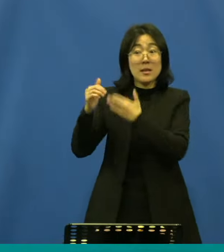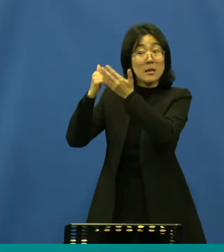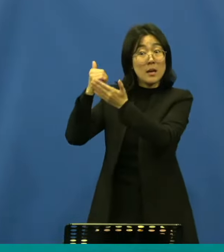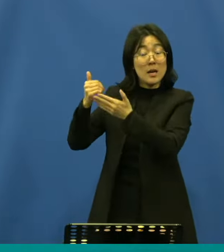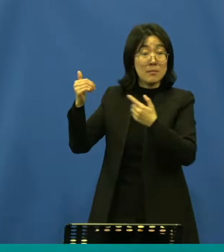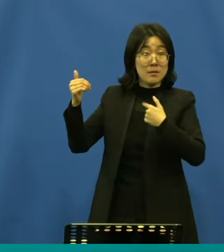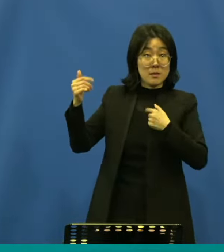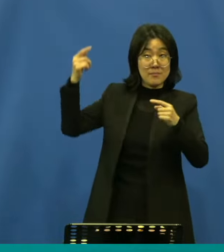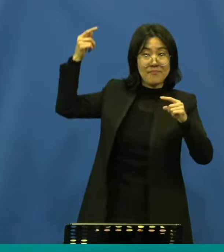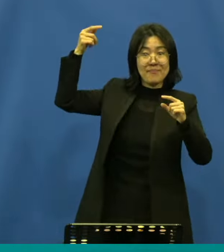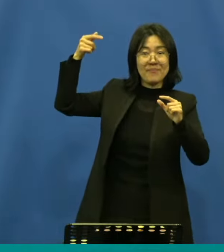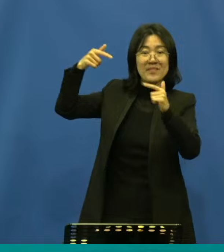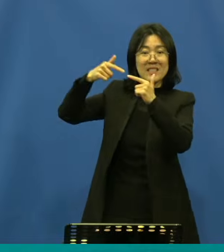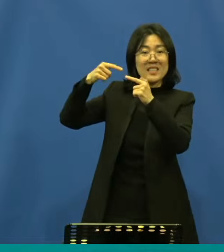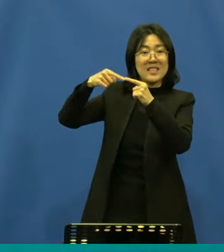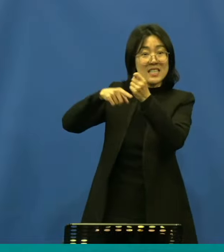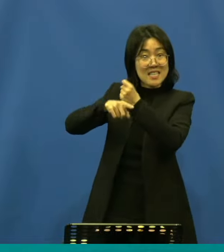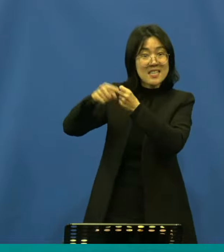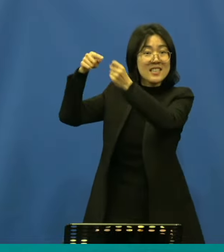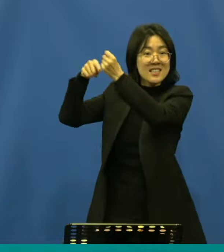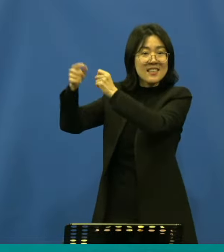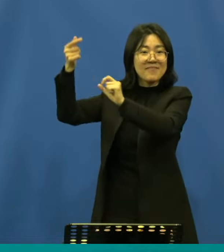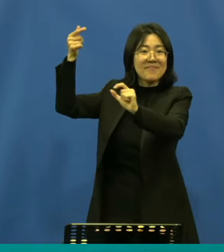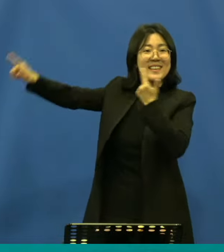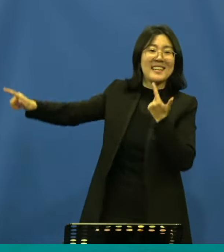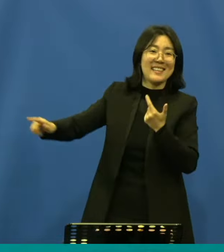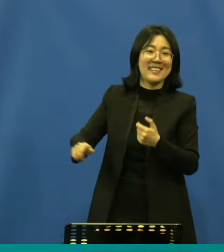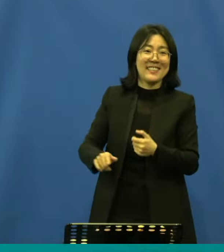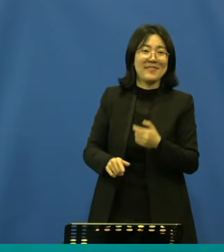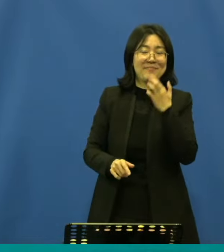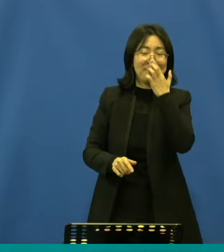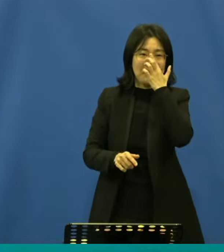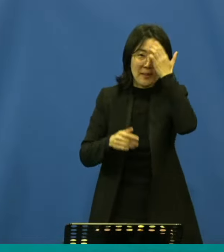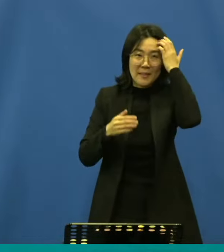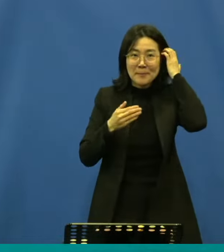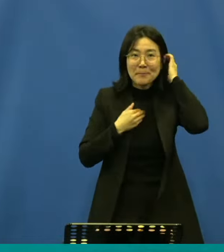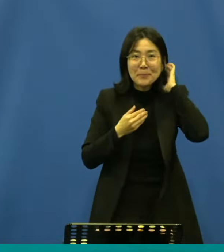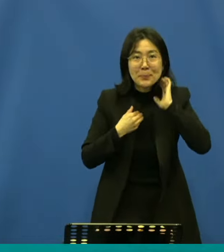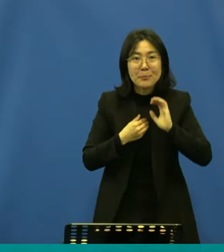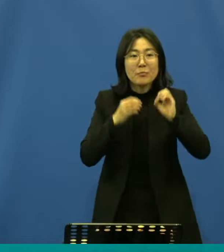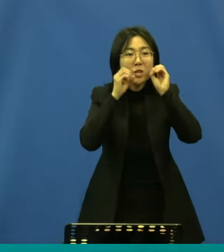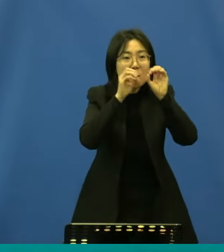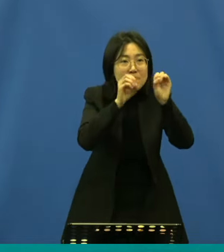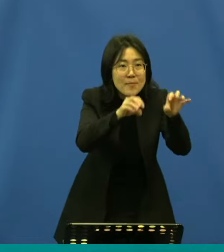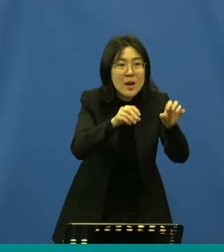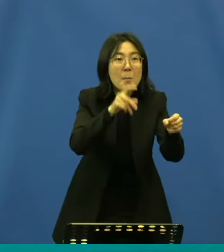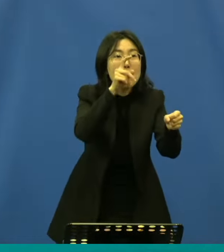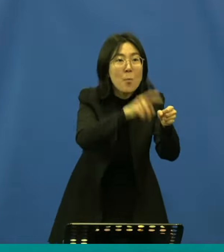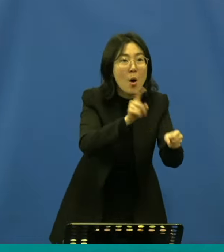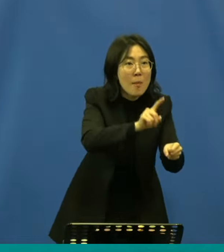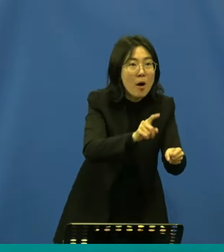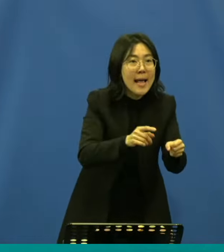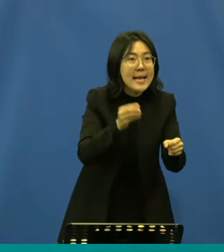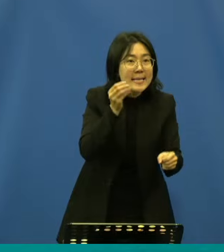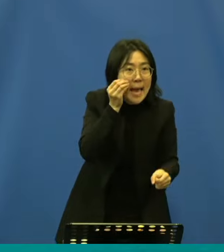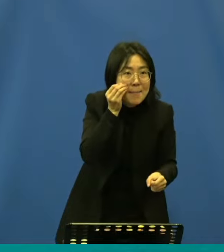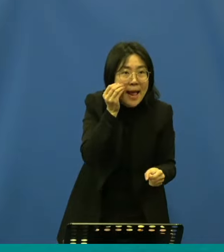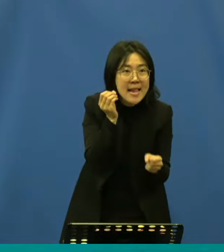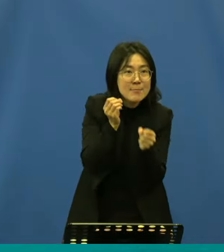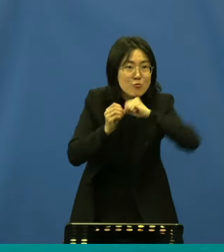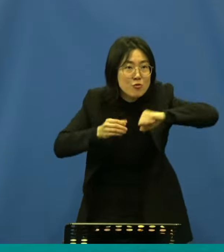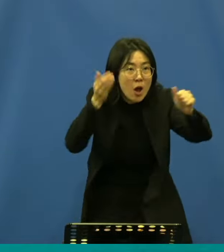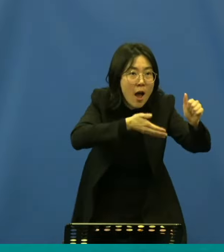그 니느웨가 무너지는 것을 통하여 요나는 자신의 사역의 정당성을 얻고 싶었는데 그래서 모든 에너지를 다